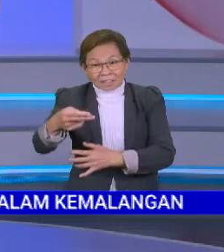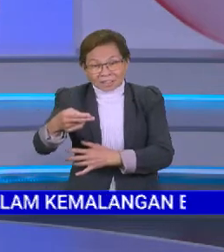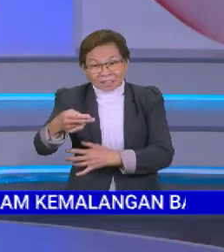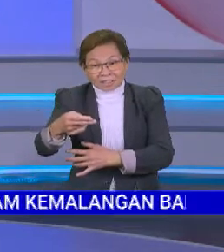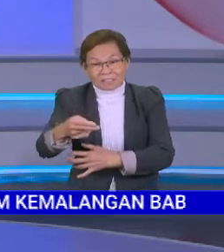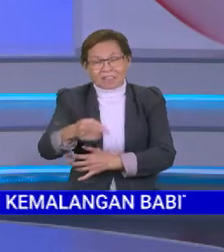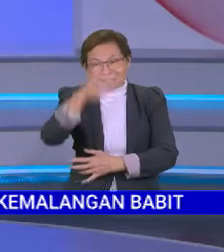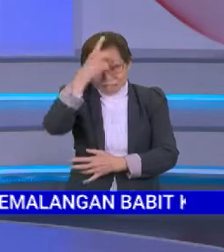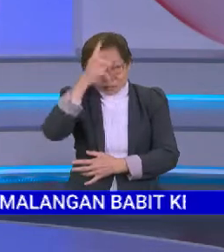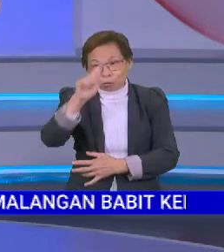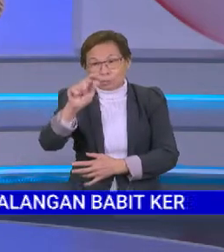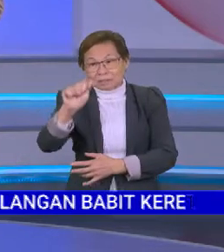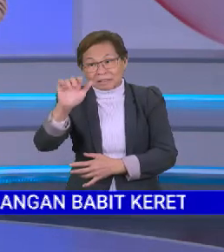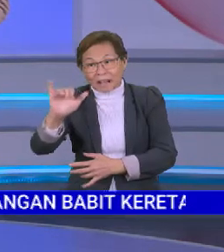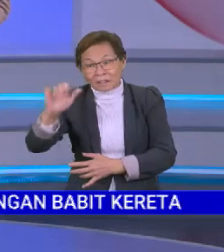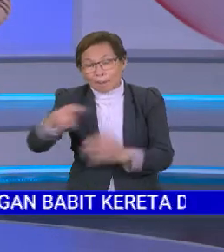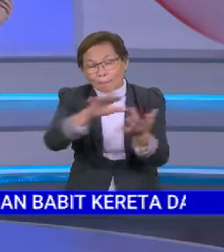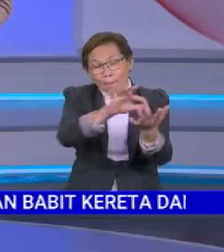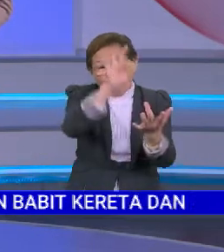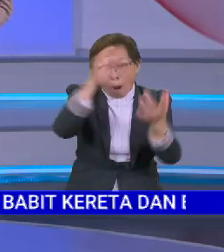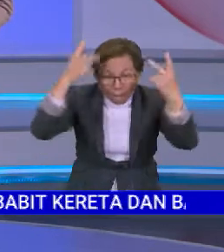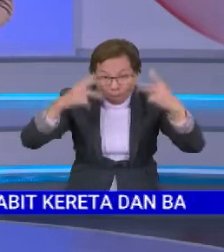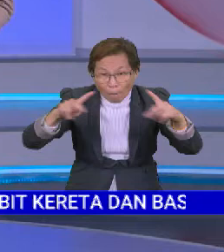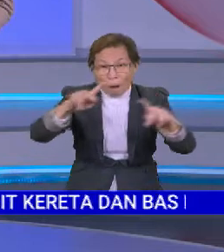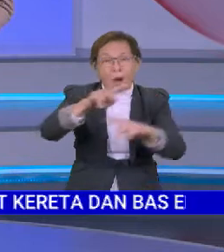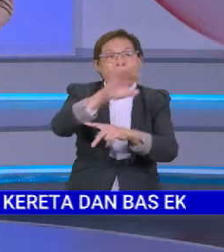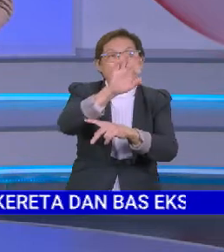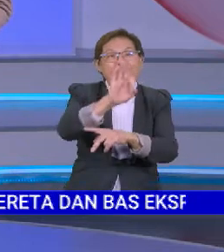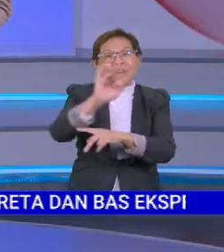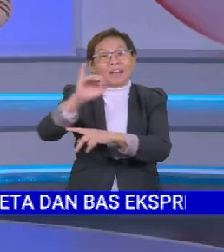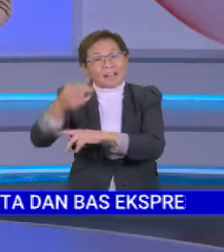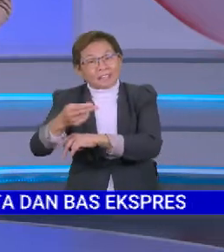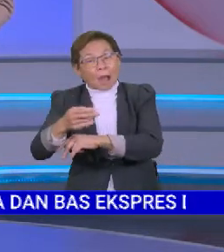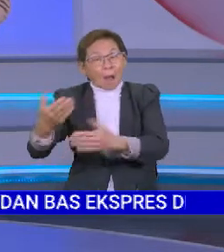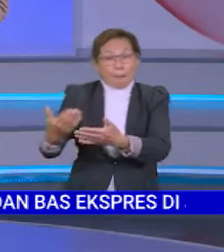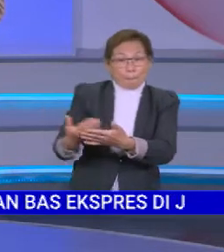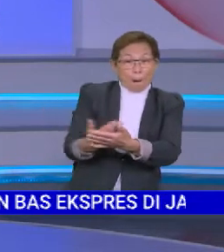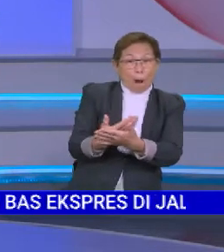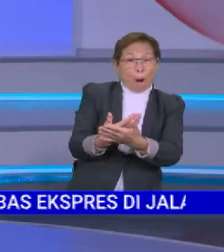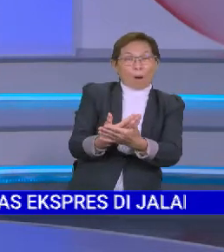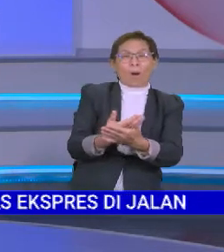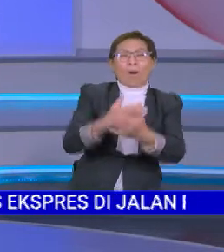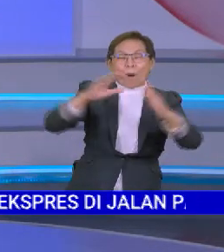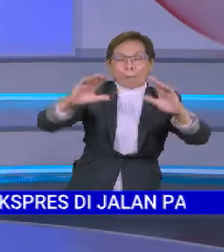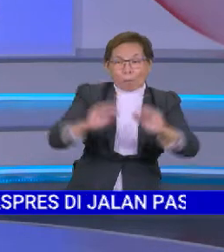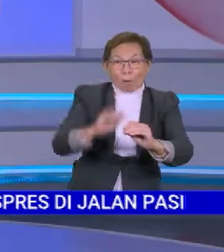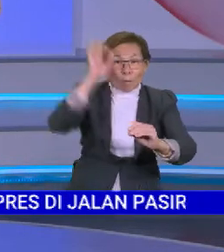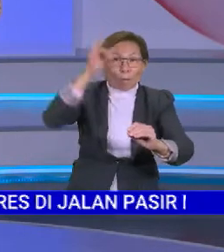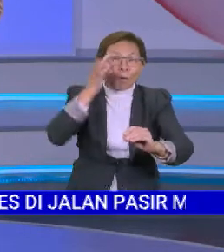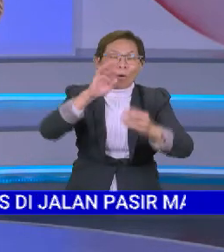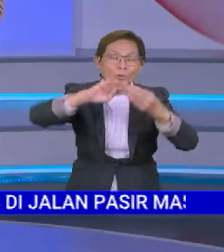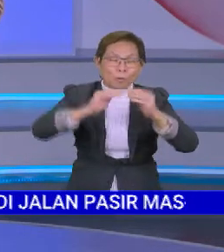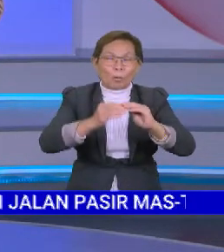ia susulan pemilihan beliau sebagai presiden persekutuan hoki antarabangsa Fih yang baharu Pada kongres persekutuan